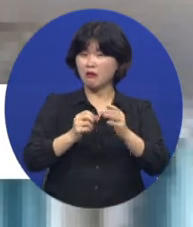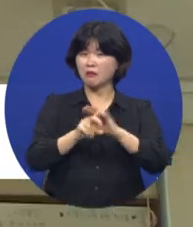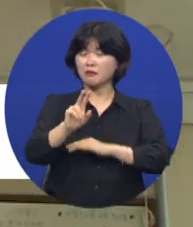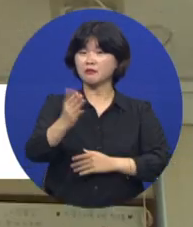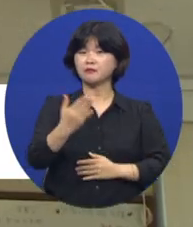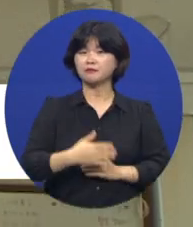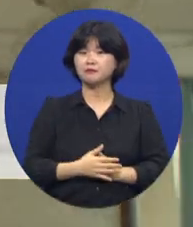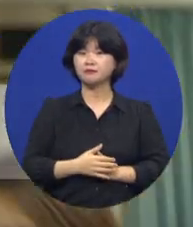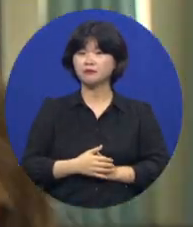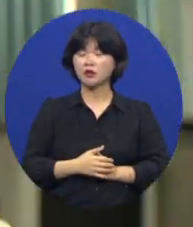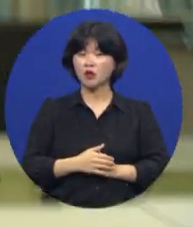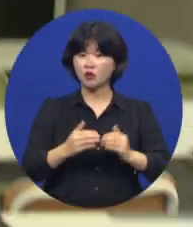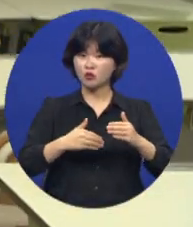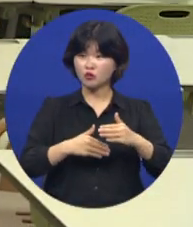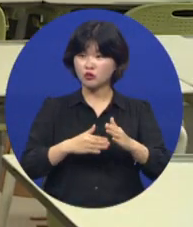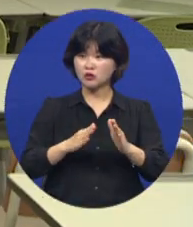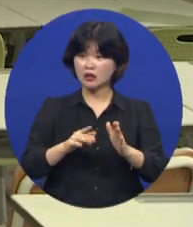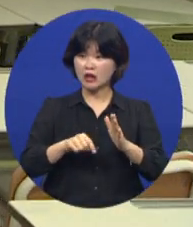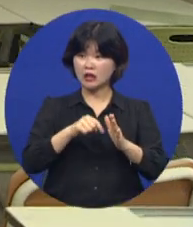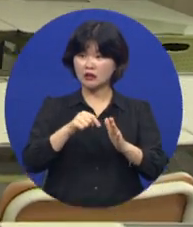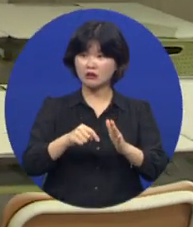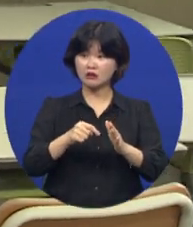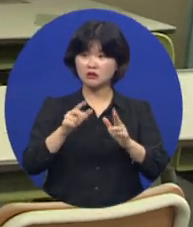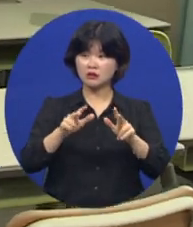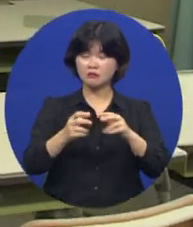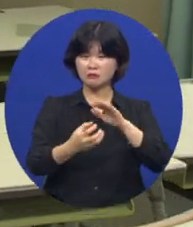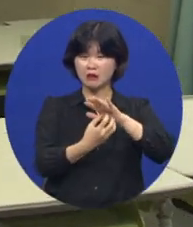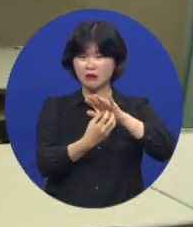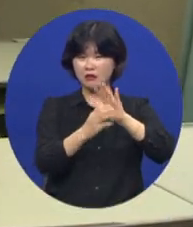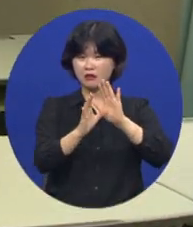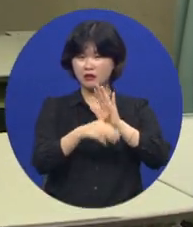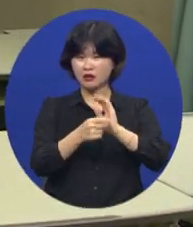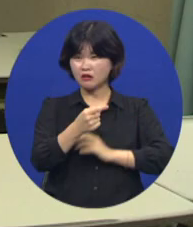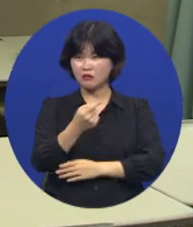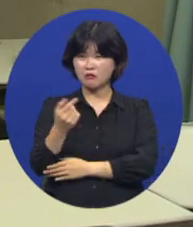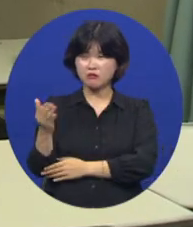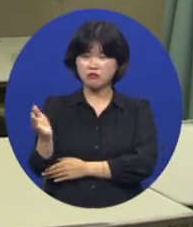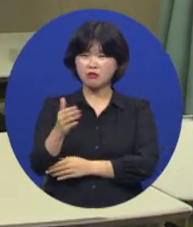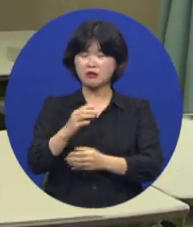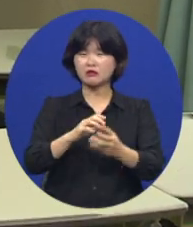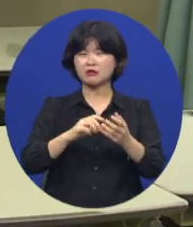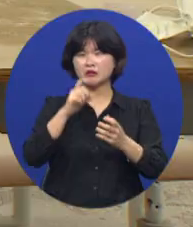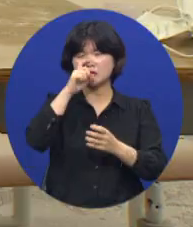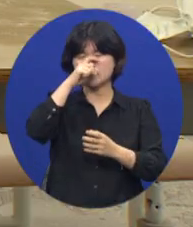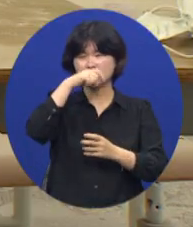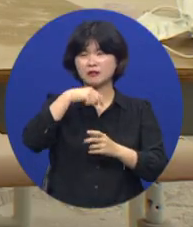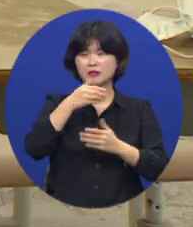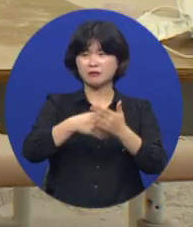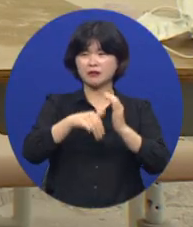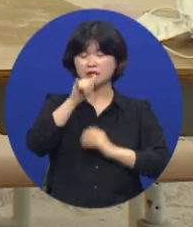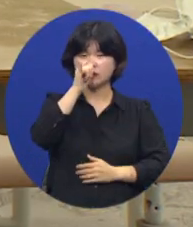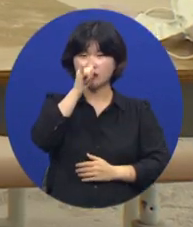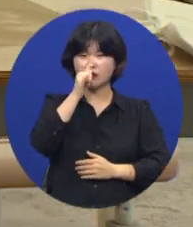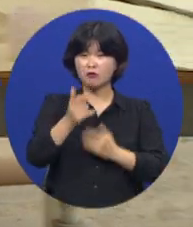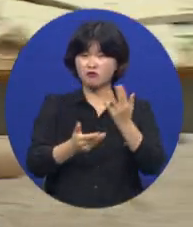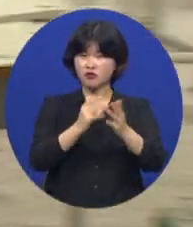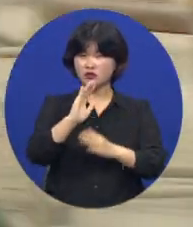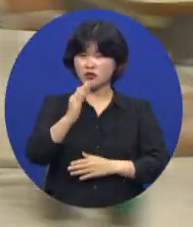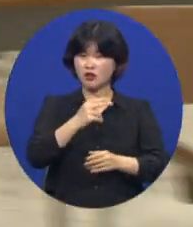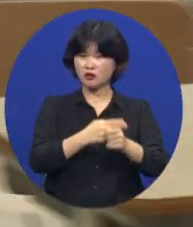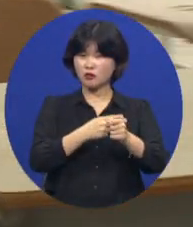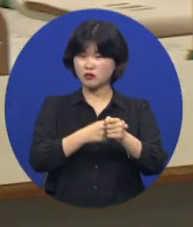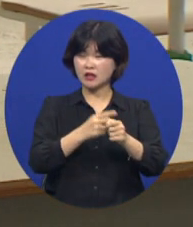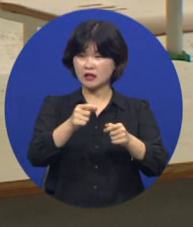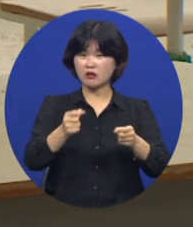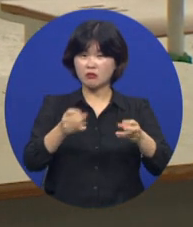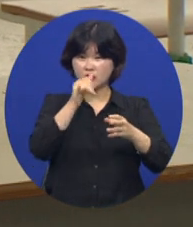대피했어요. 교실에는 불에 걸린 실내기와 화재 당시 뿌려진 소화기 분말로 어지럽혀져 있습니다. 불이 나자 교사들은